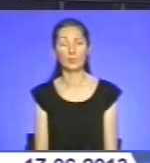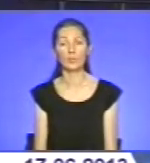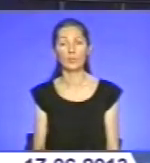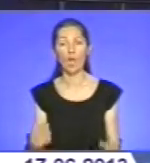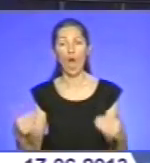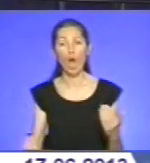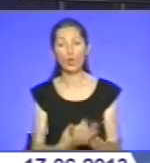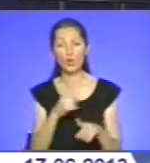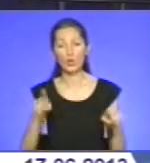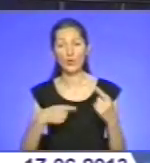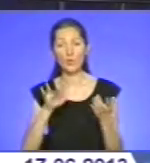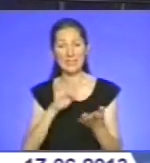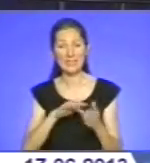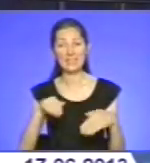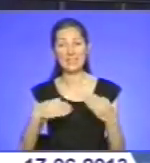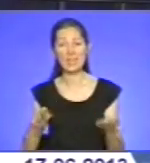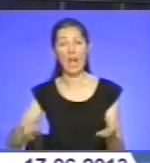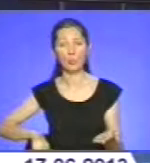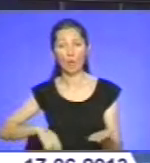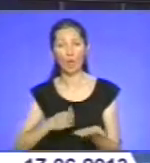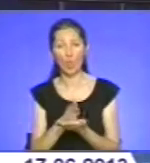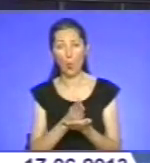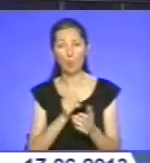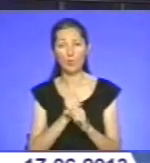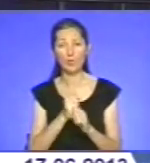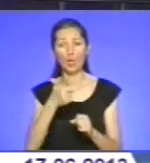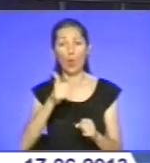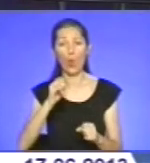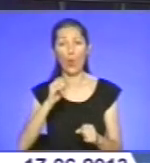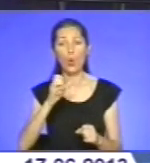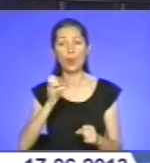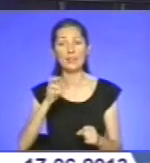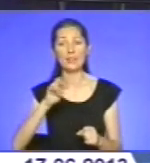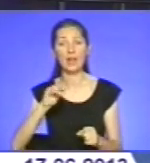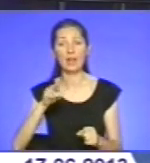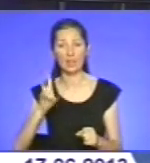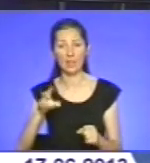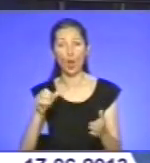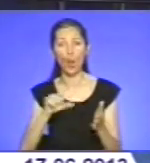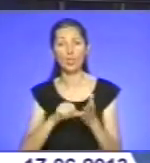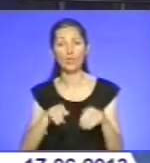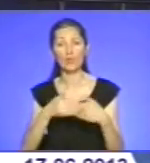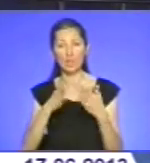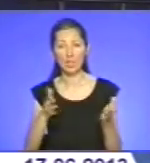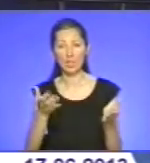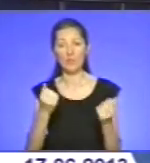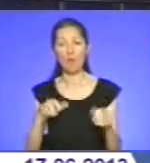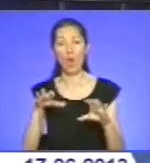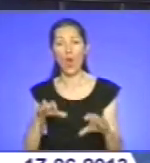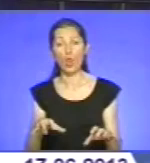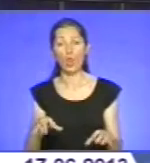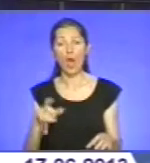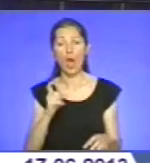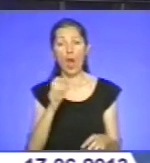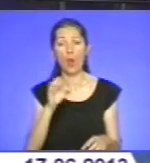Новостворений центр надання адміністративних послуг працюватиме у Гусятині. Участь у відкритті взяв голова обласної державної адміністрації Валентин Хоптян.